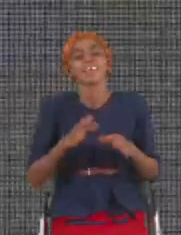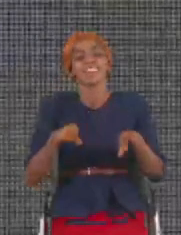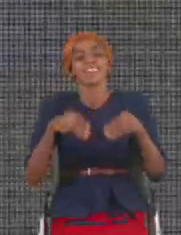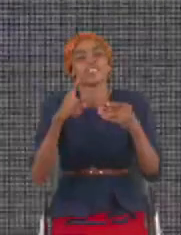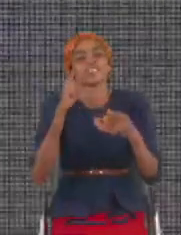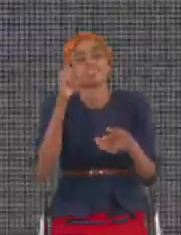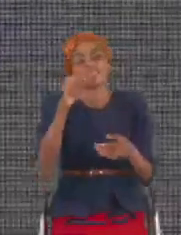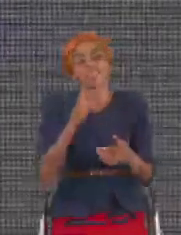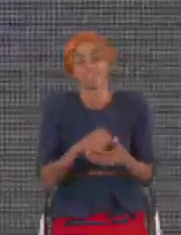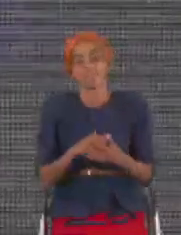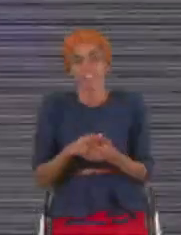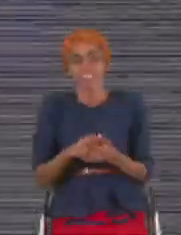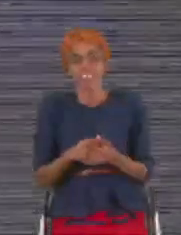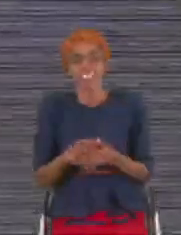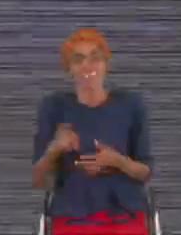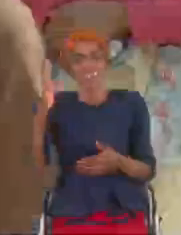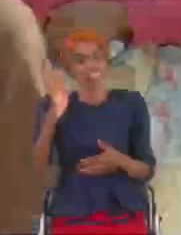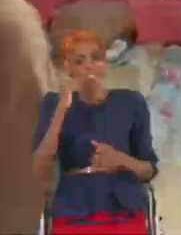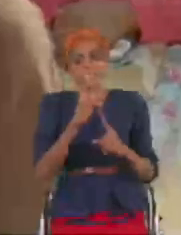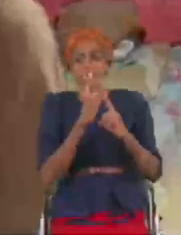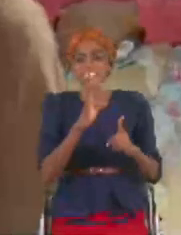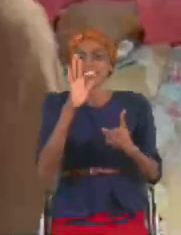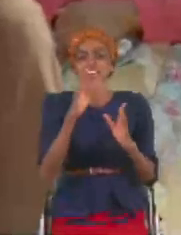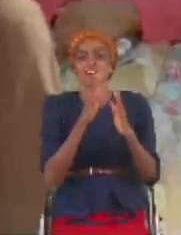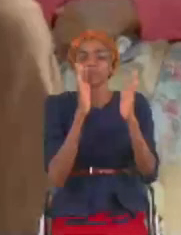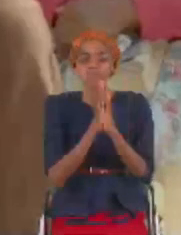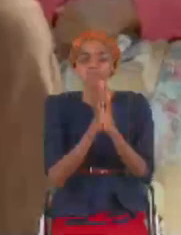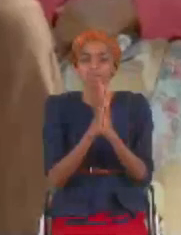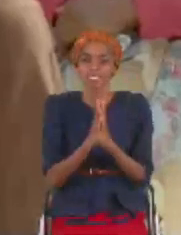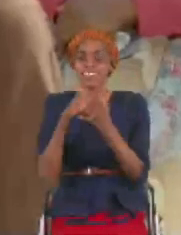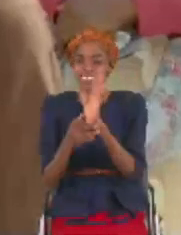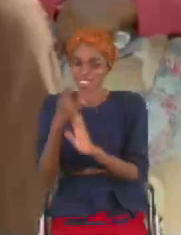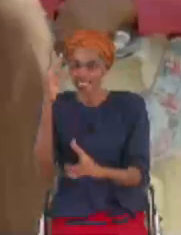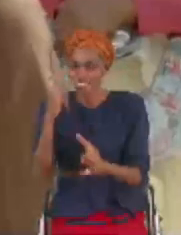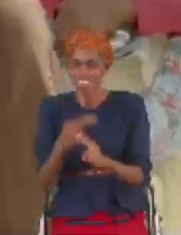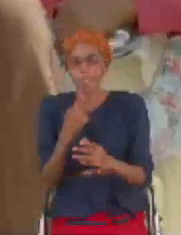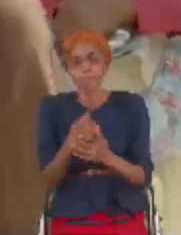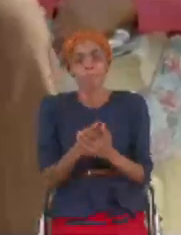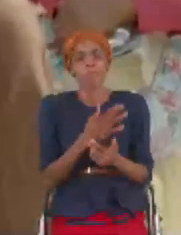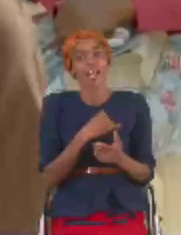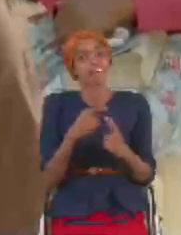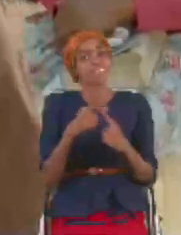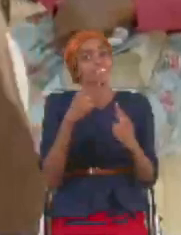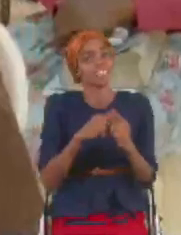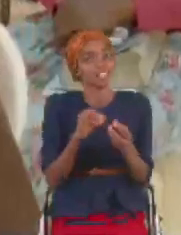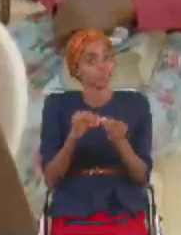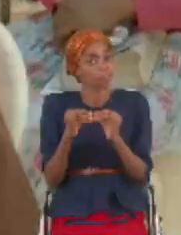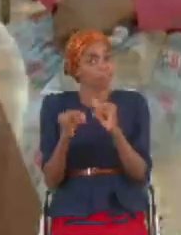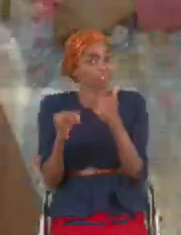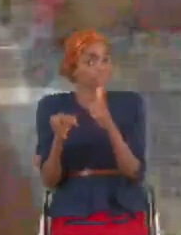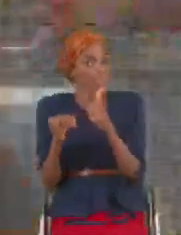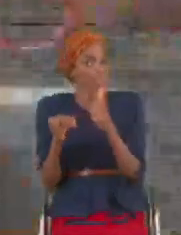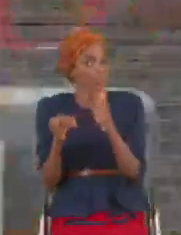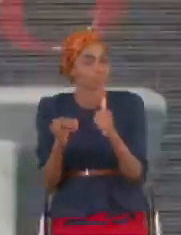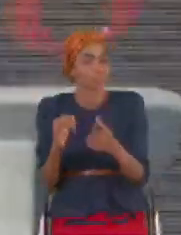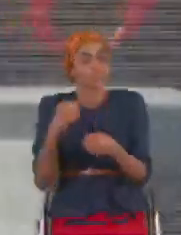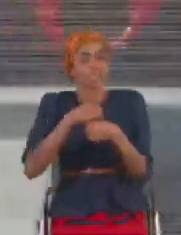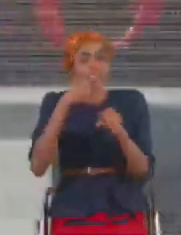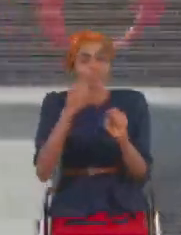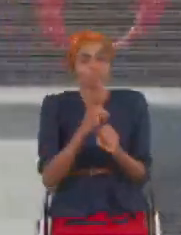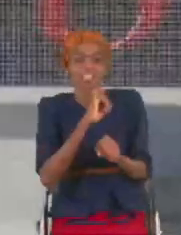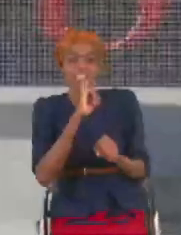en il va exaucer ta prière ensuite 10e en